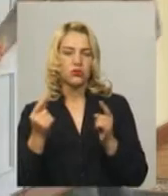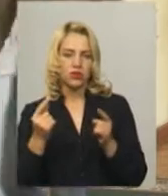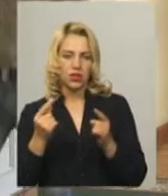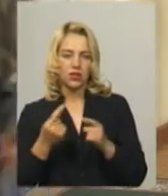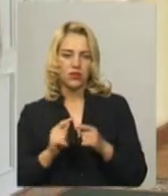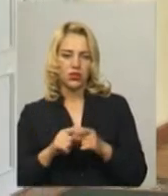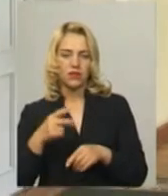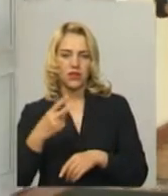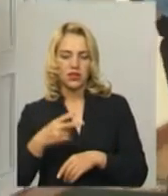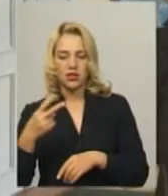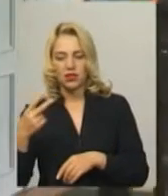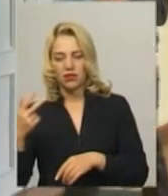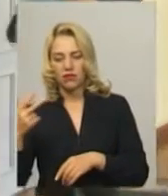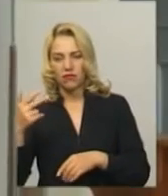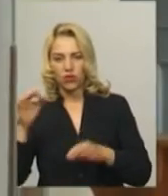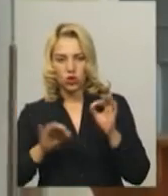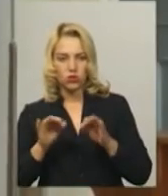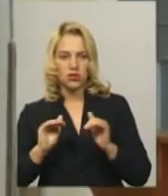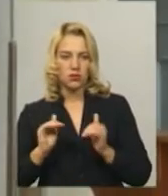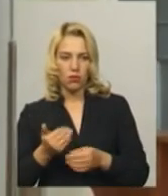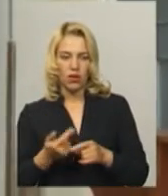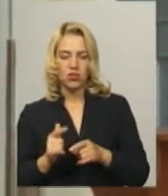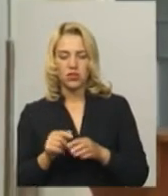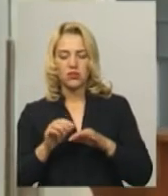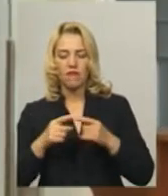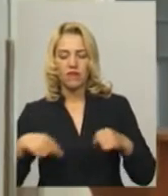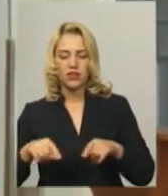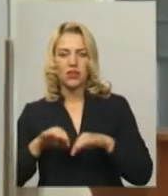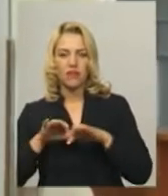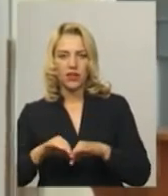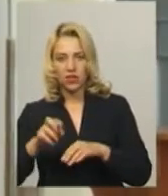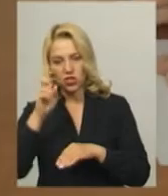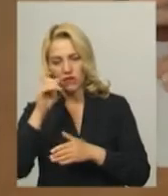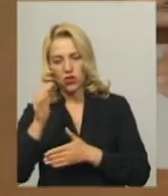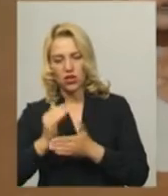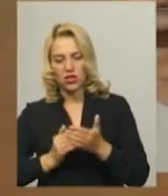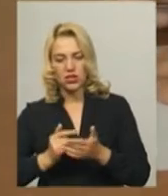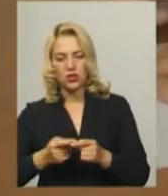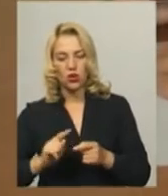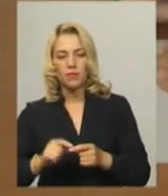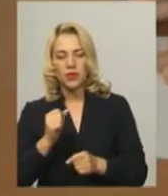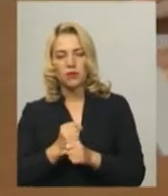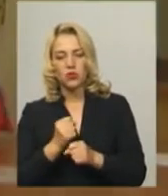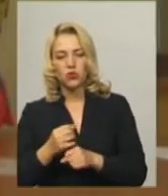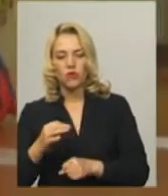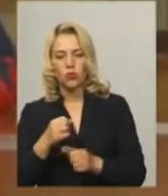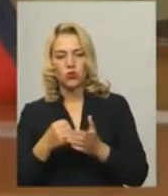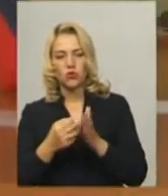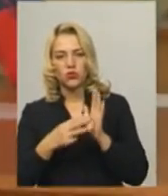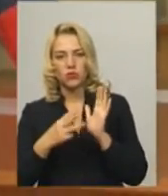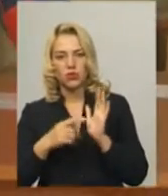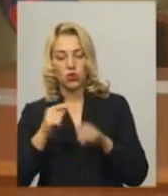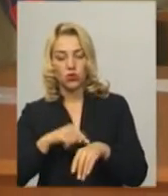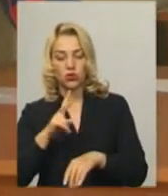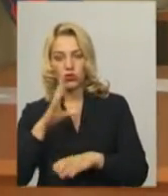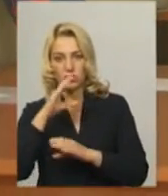десь на 25-30% зменшилась кількість. Відділи ведення Державного реєстру виборців в області працюють сьогодні до 18-ї години. Хто не встиг до цього